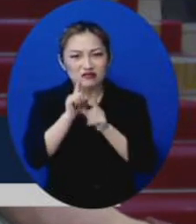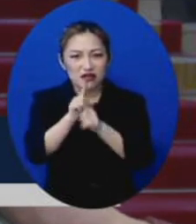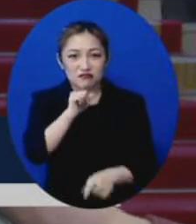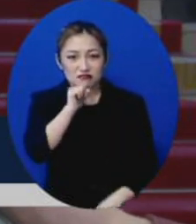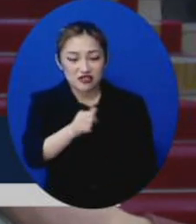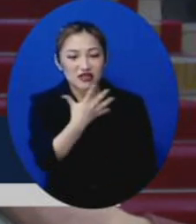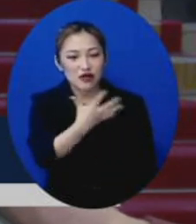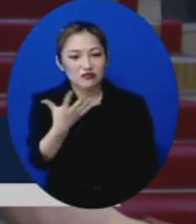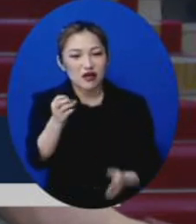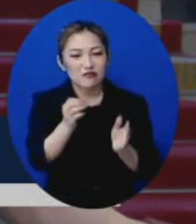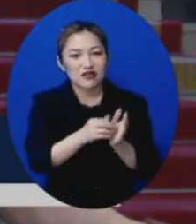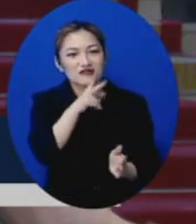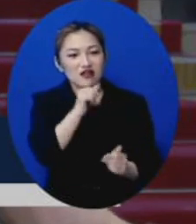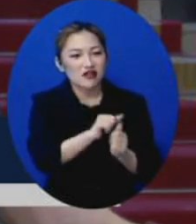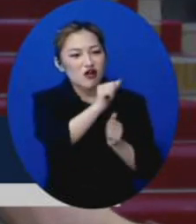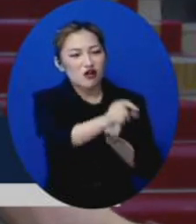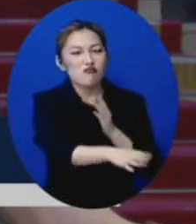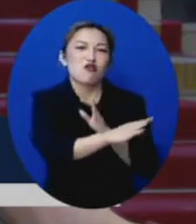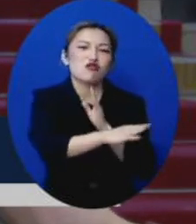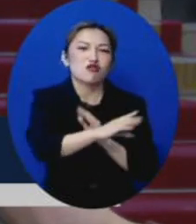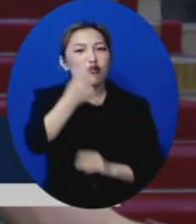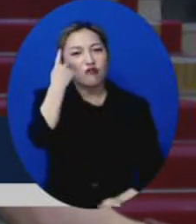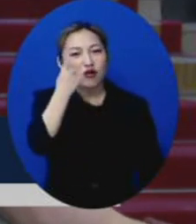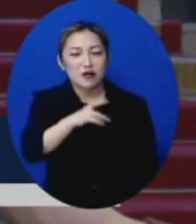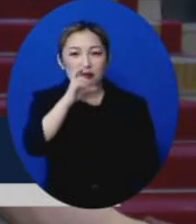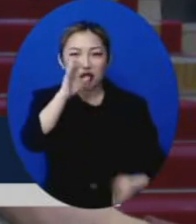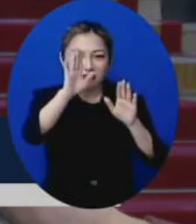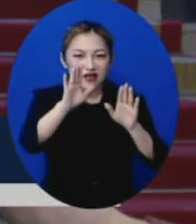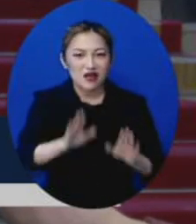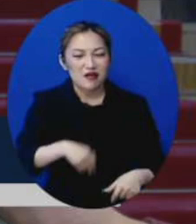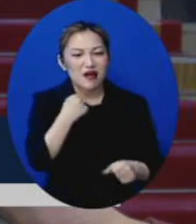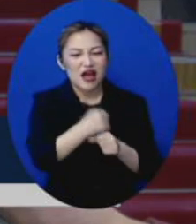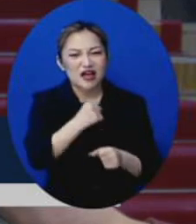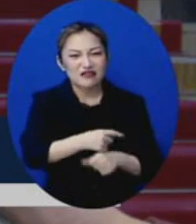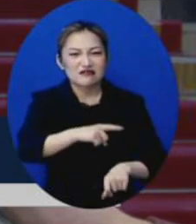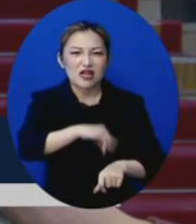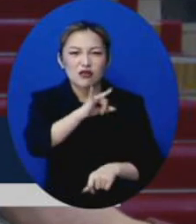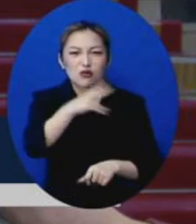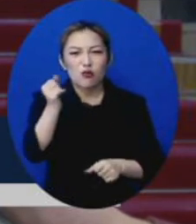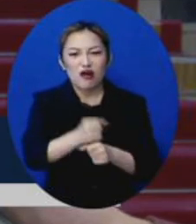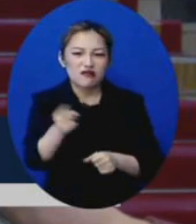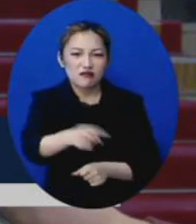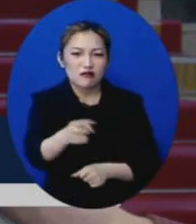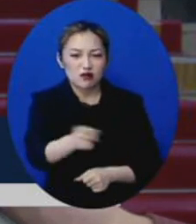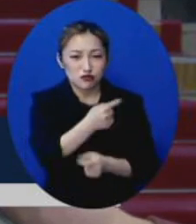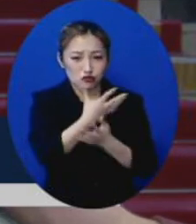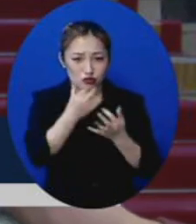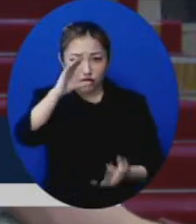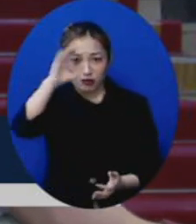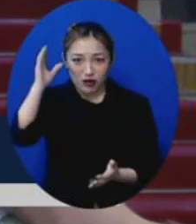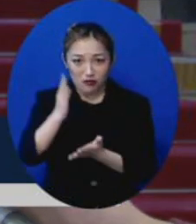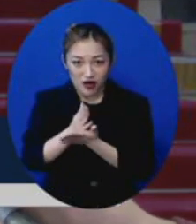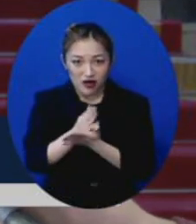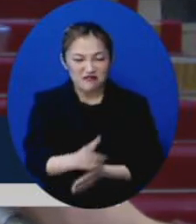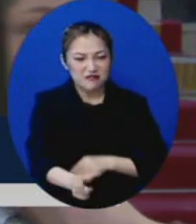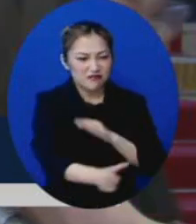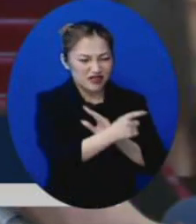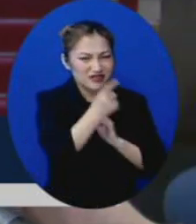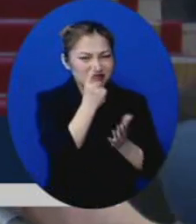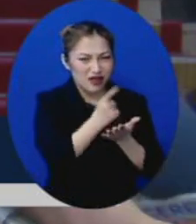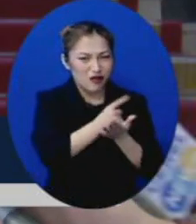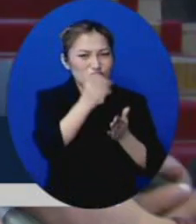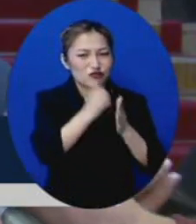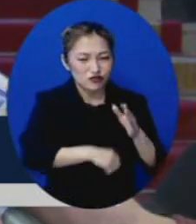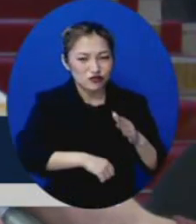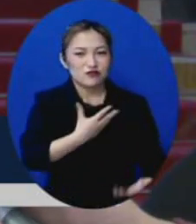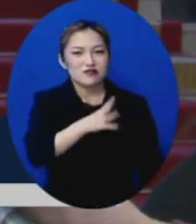550-ыг өгч байвал болоо гэж бодоод байдаг. Хагасан бүтэн сайдэр ажилуулдаг газар байна. Илүү цагаар ажилуулдаг газрууд байж гэн тийм үү. За мэрэгжил шаардж байгаа ажлууд байж гэн.